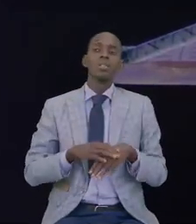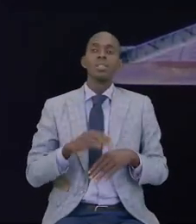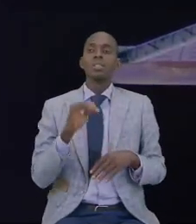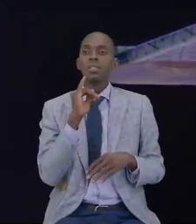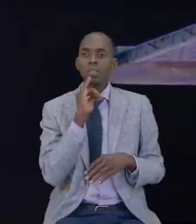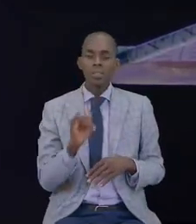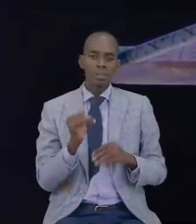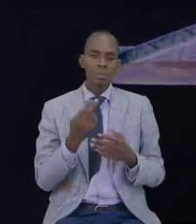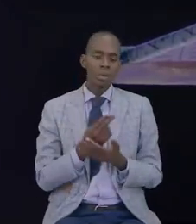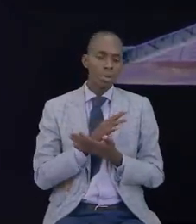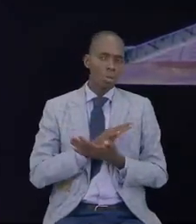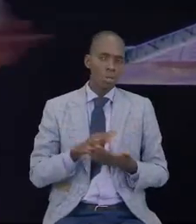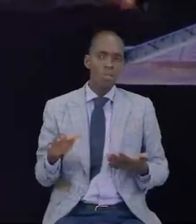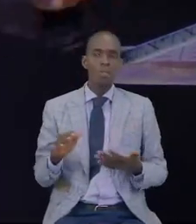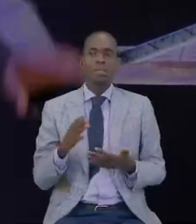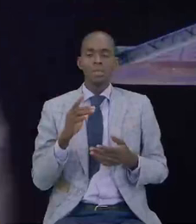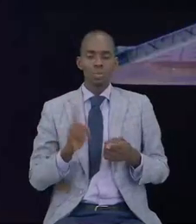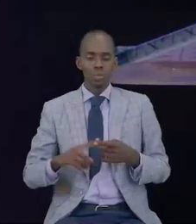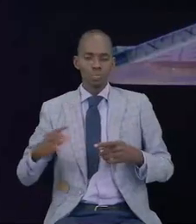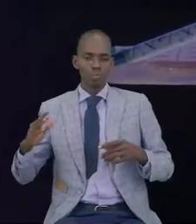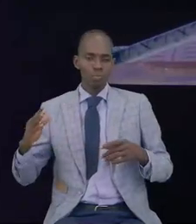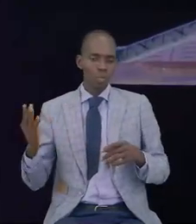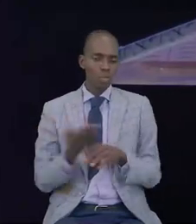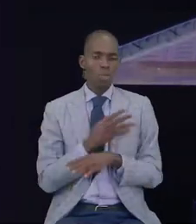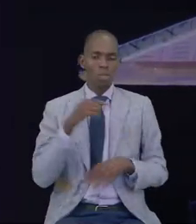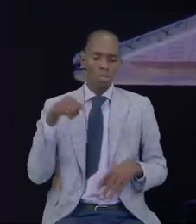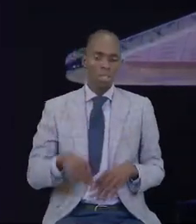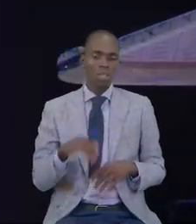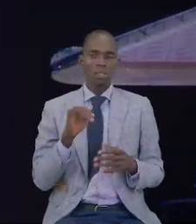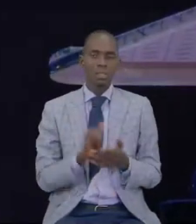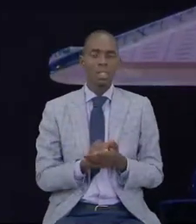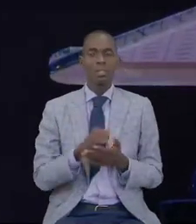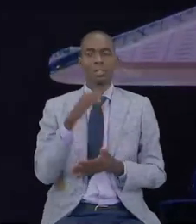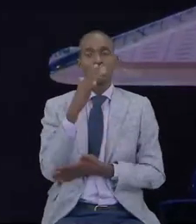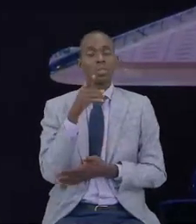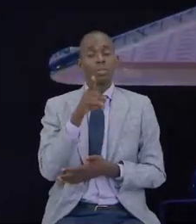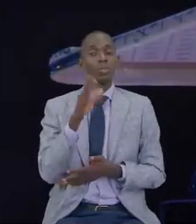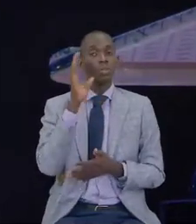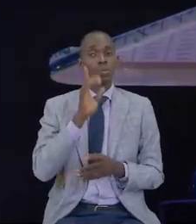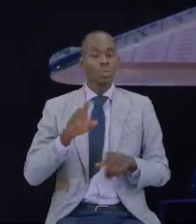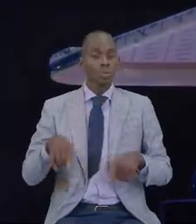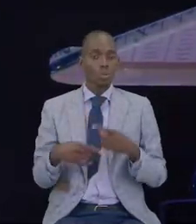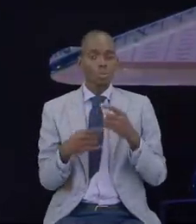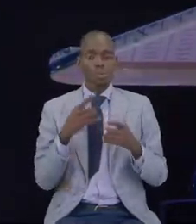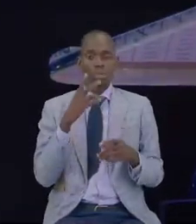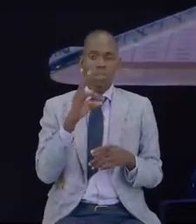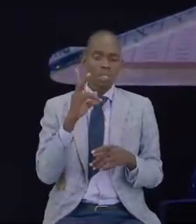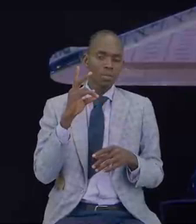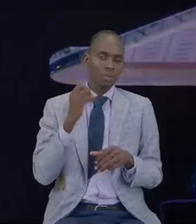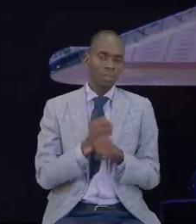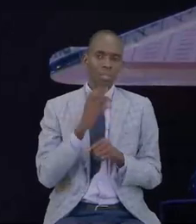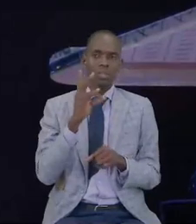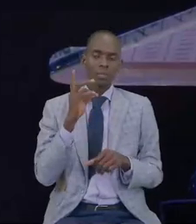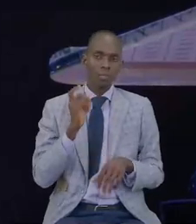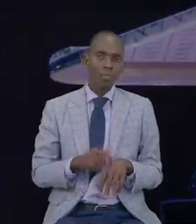a délégué pour couper ce arbre. « Tu iras 7 ans, 7 ans. » Jusqu'à ce que la rosée